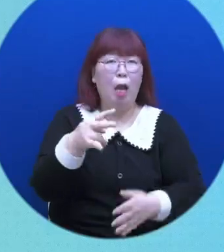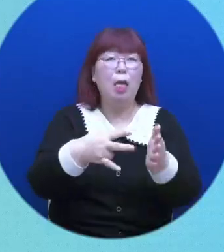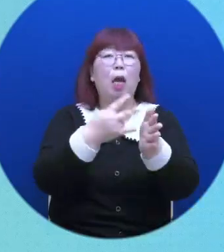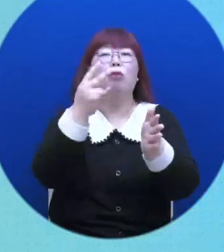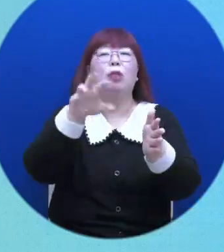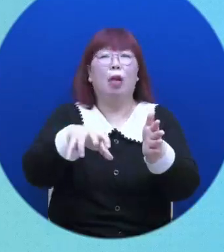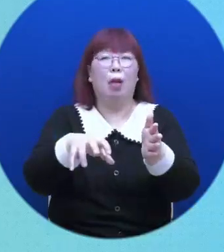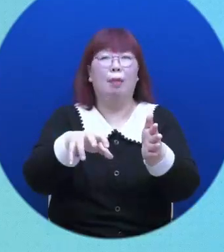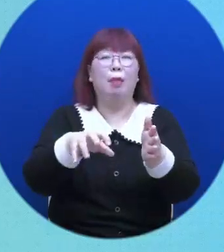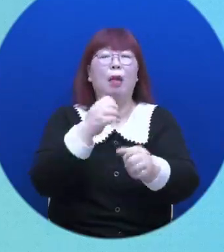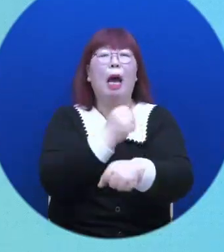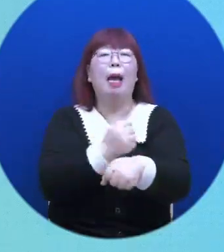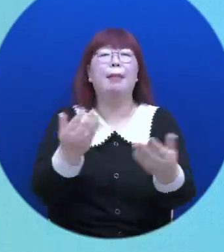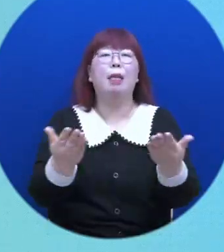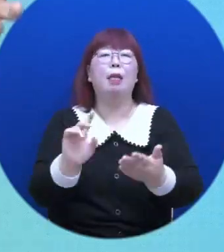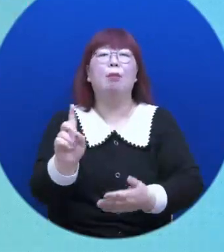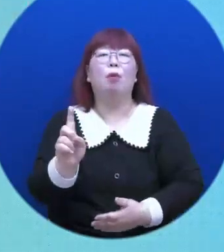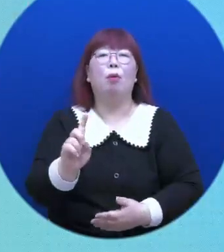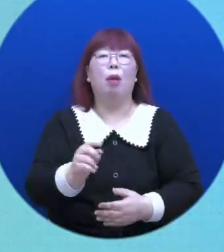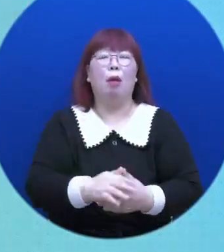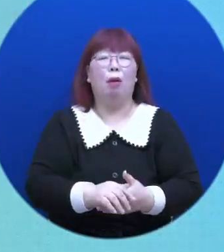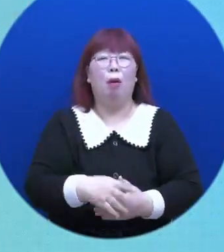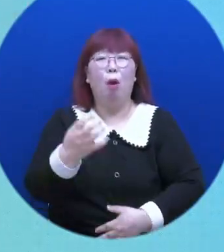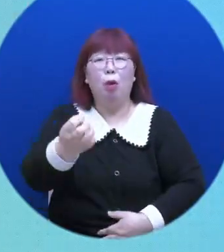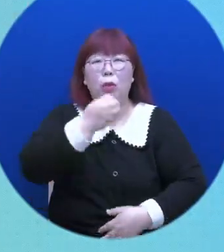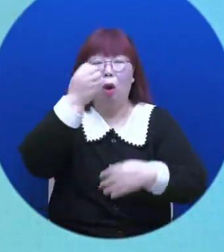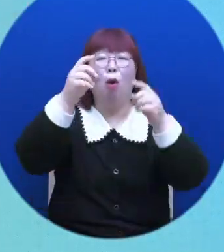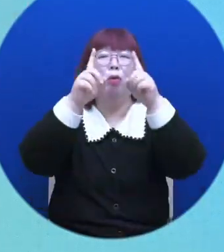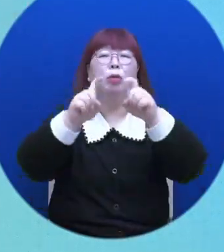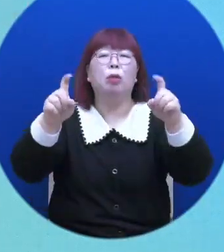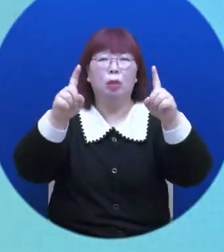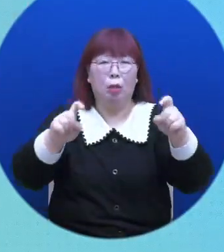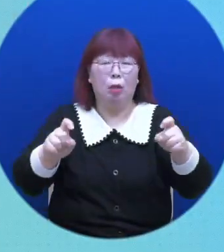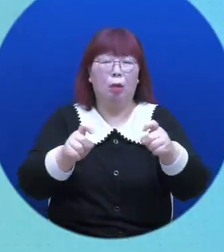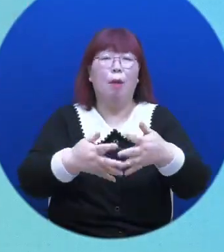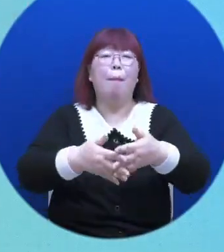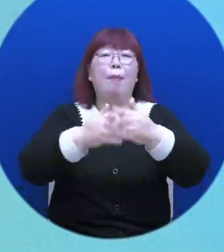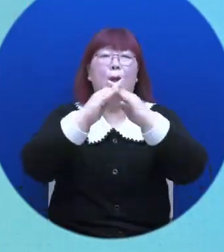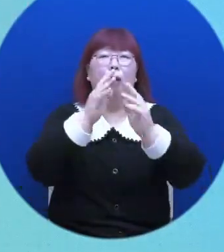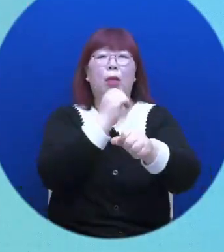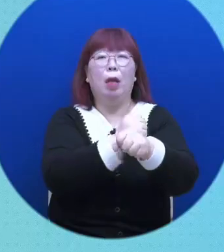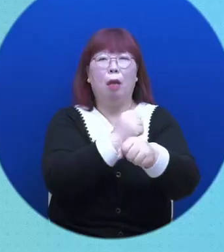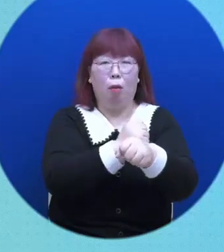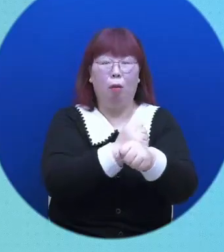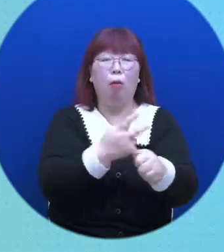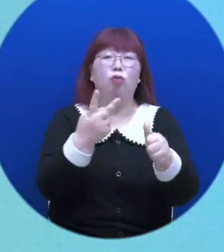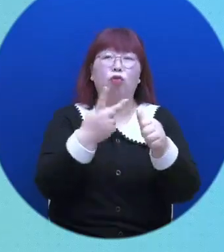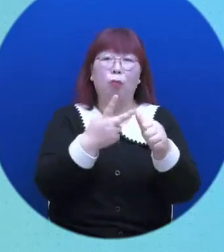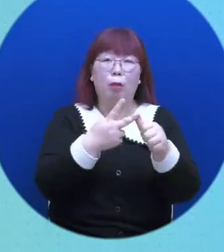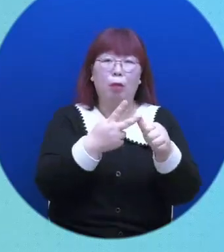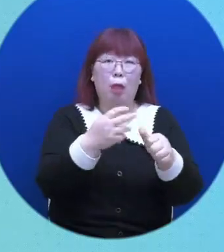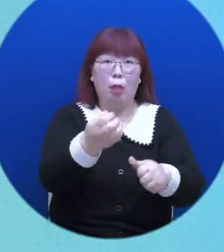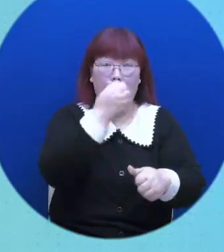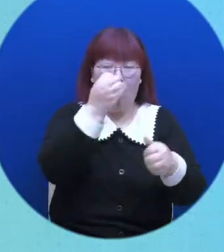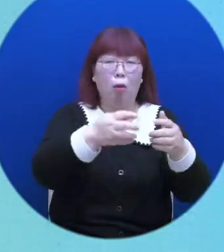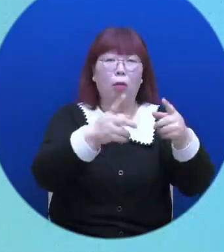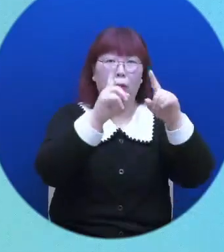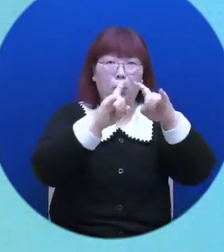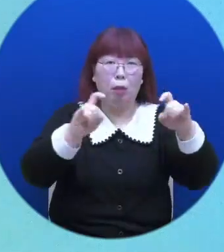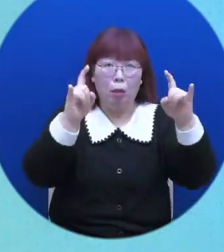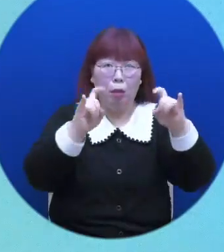뭡니까? 제일 먼저 한 건 성전 재건하는 일. 두 번째, 성전 재건이 끝나고 한